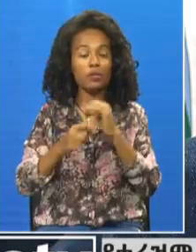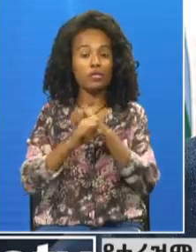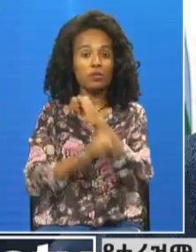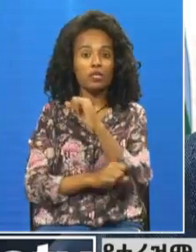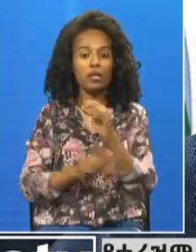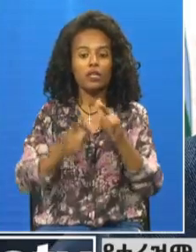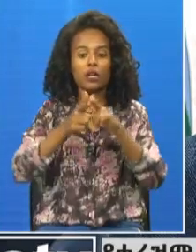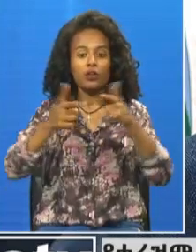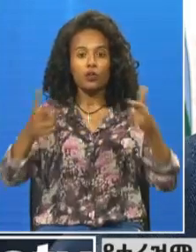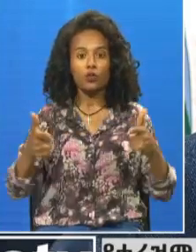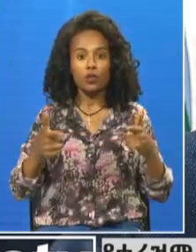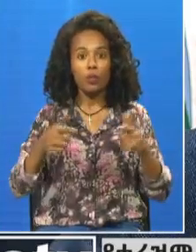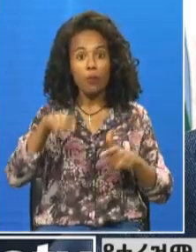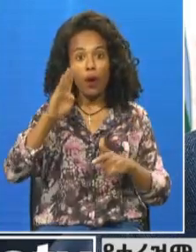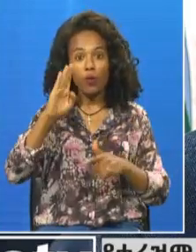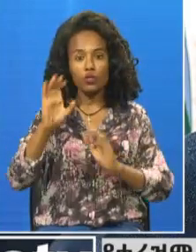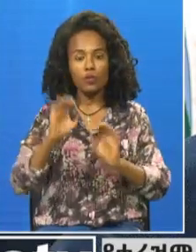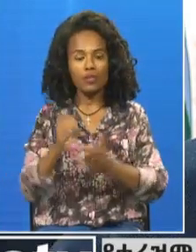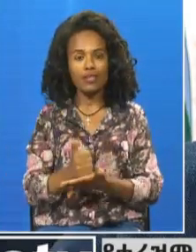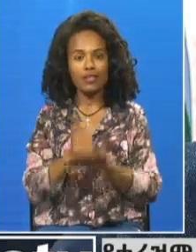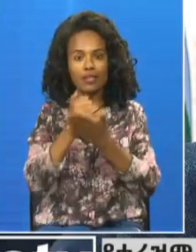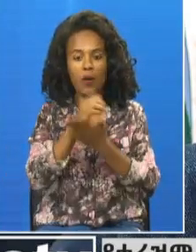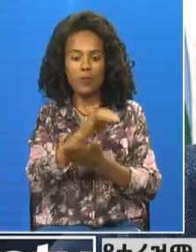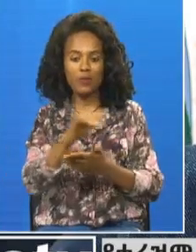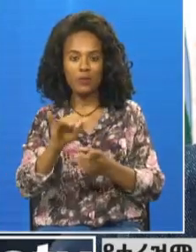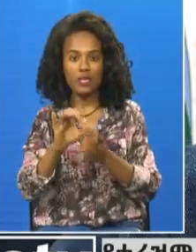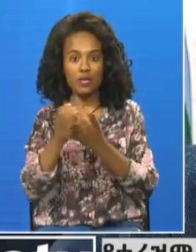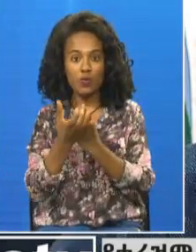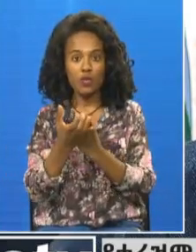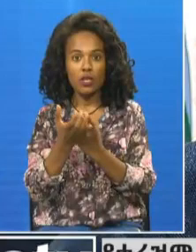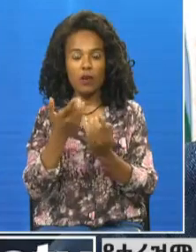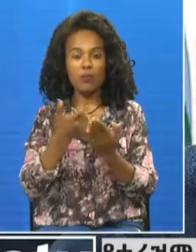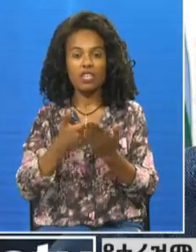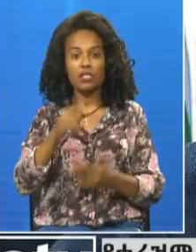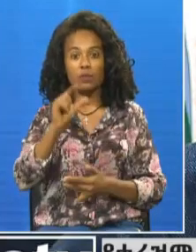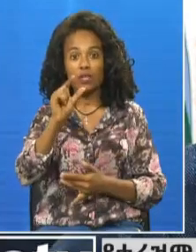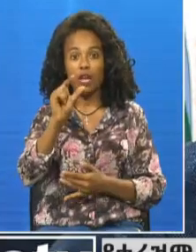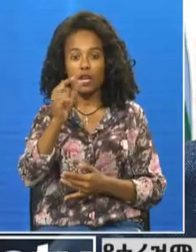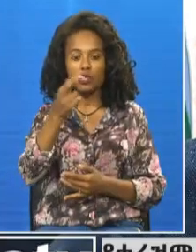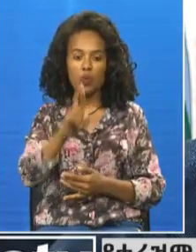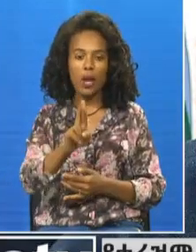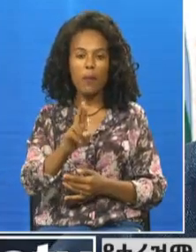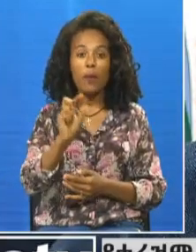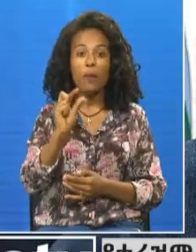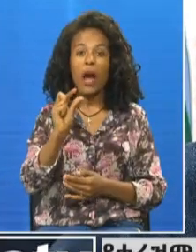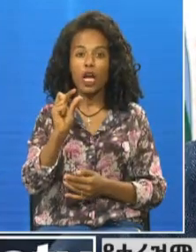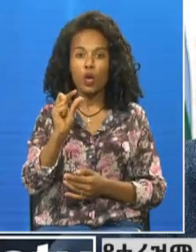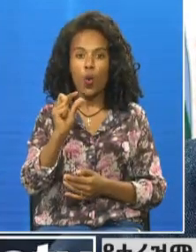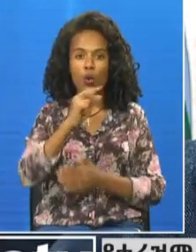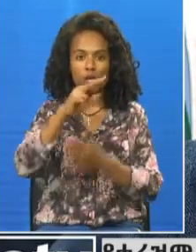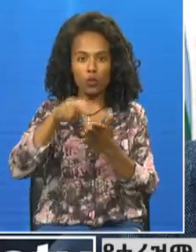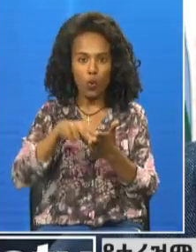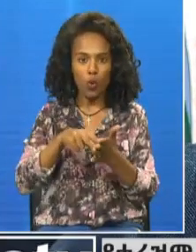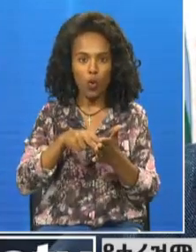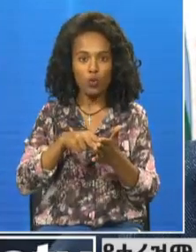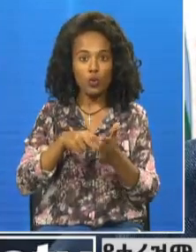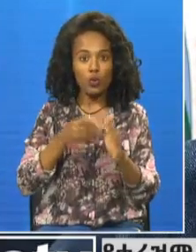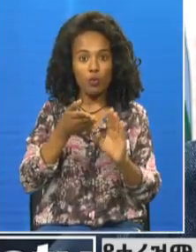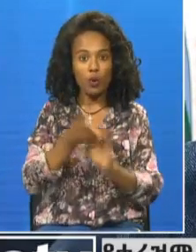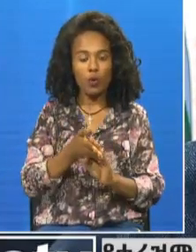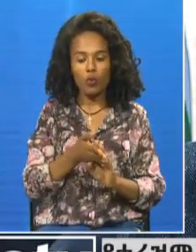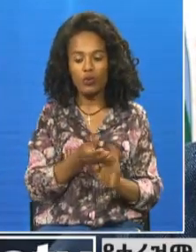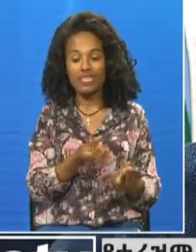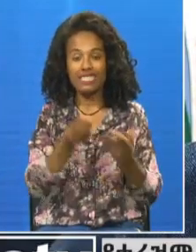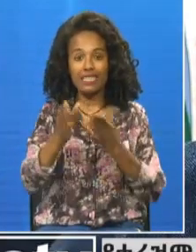ከጥቂት አመታት በፊት ተከስቶ የነበረው የኢቦላ ቫይረስ ላይ ጥናትና ምርምር እንዲደረግባቸው ከተወሰኑ አህጉራዊ ምርምር ማዕከሎች ግንባር ቀደም የሆነው